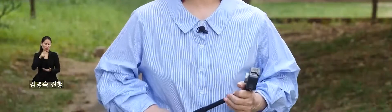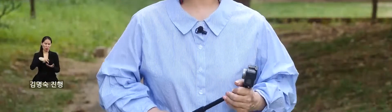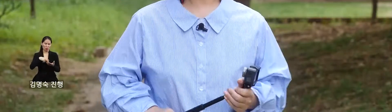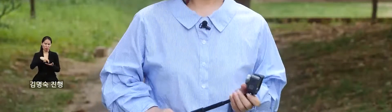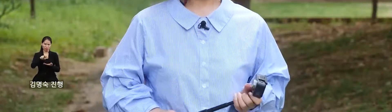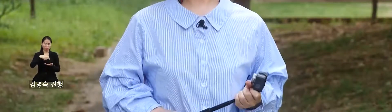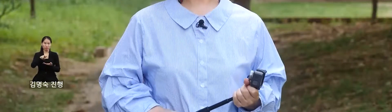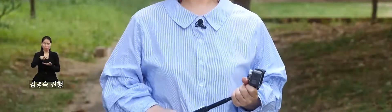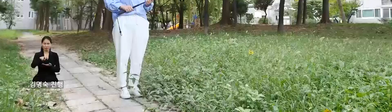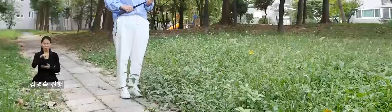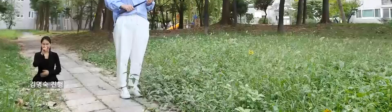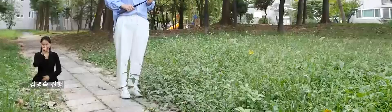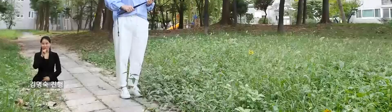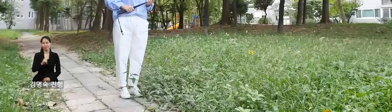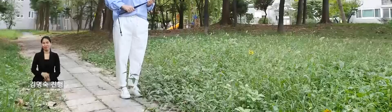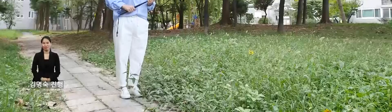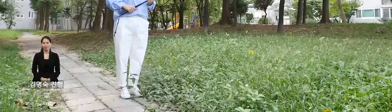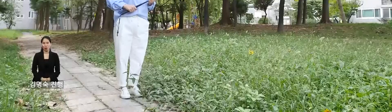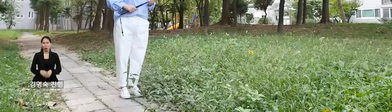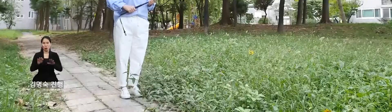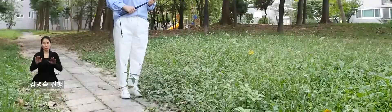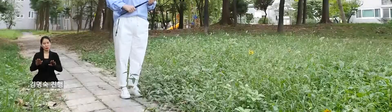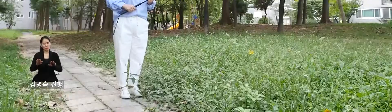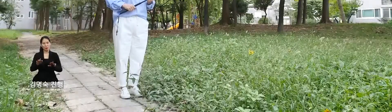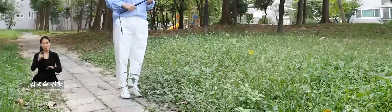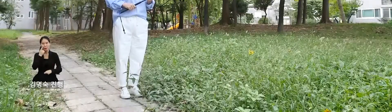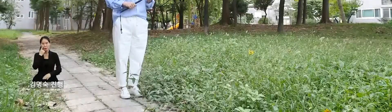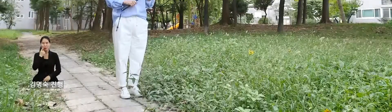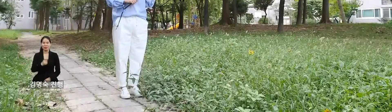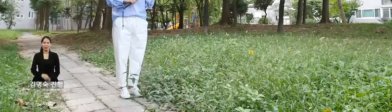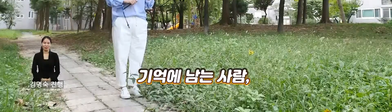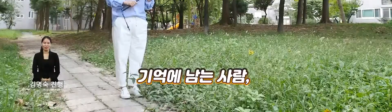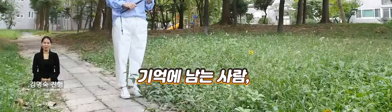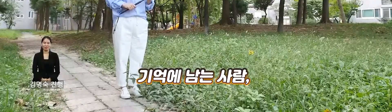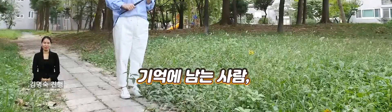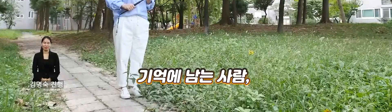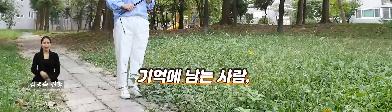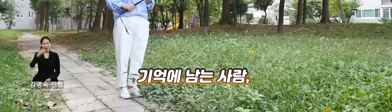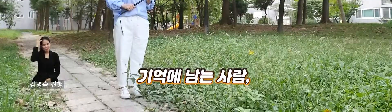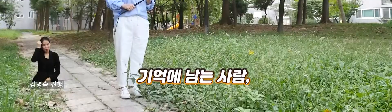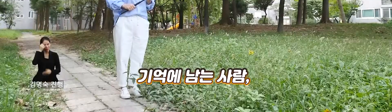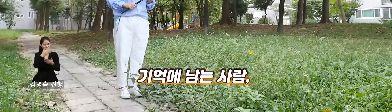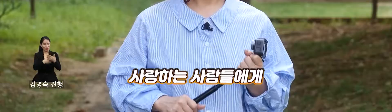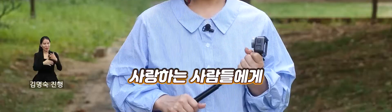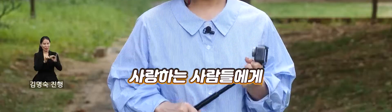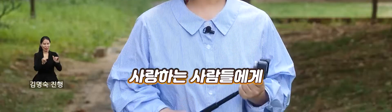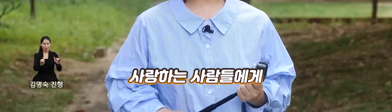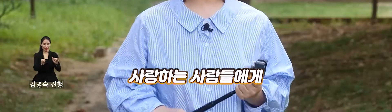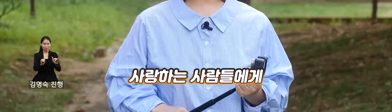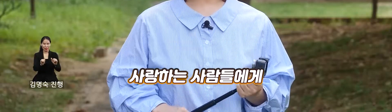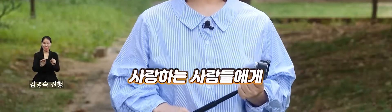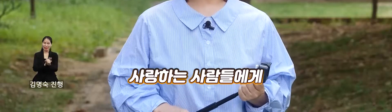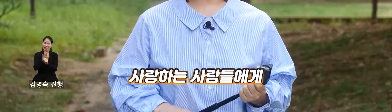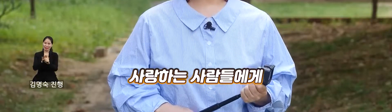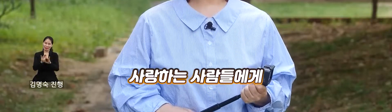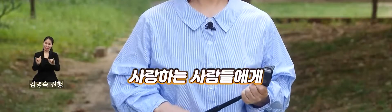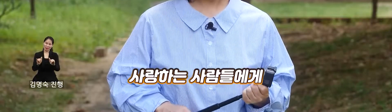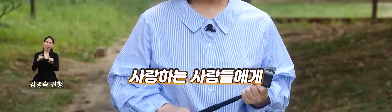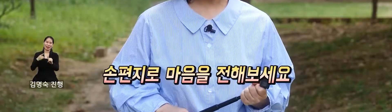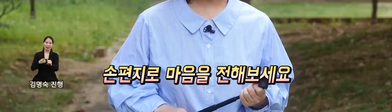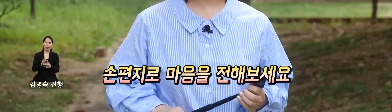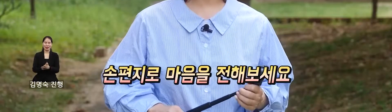소식을 전하기도 하는데 오늘 한번 기억에 남는 사람, 또 사랑하는